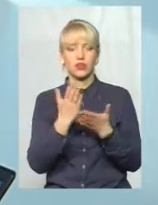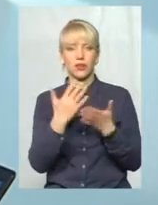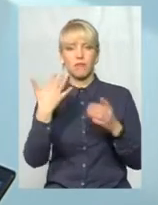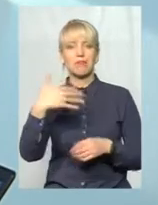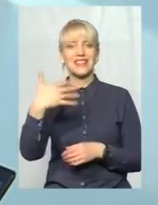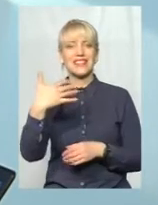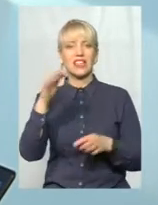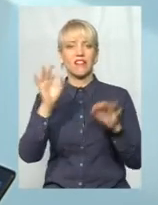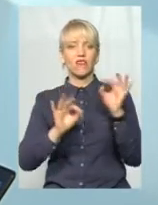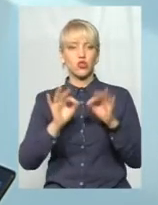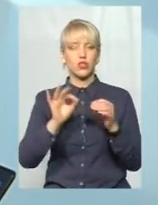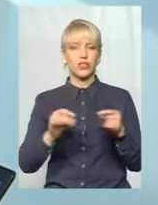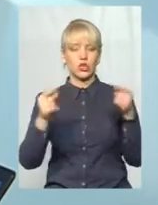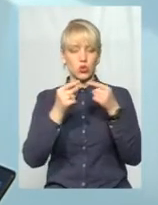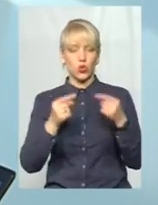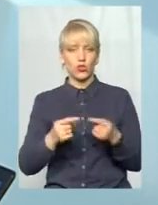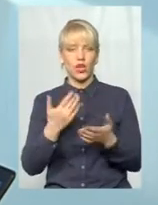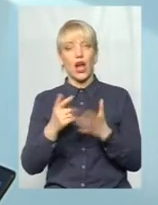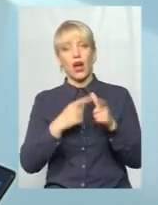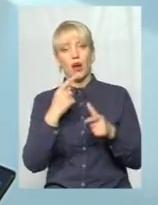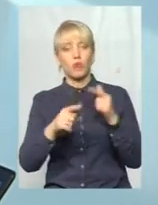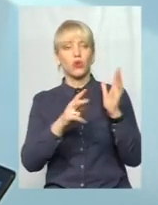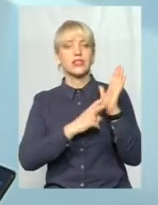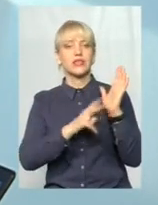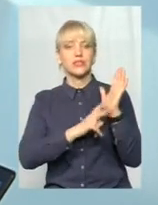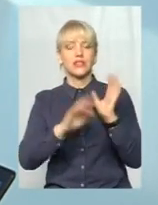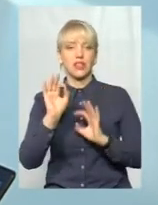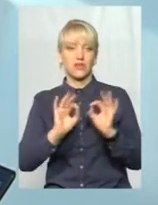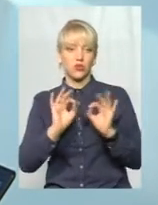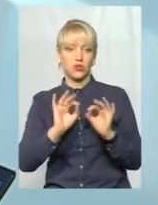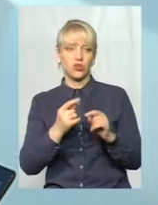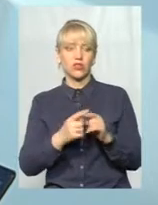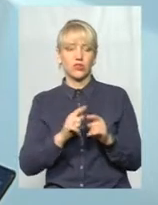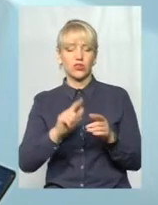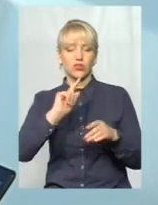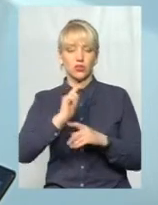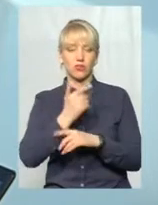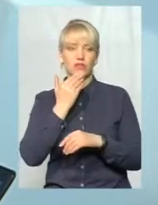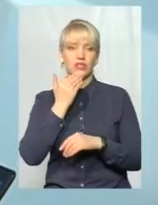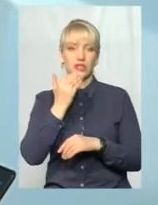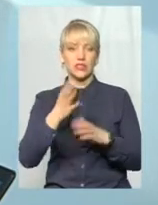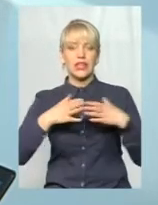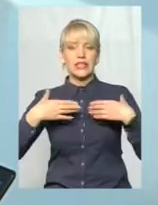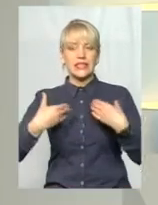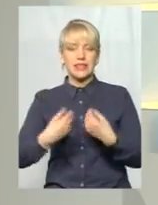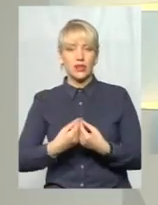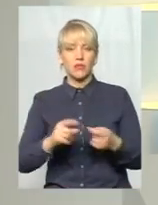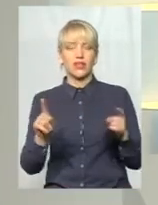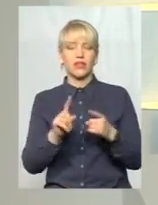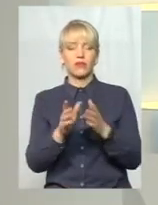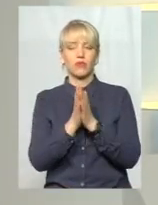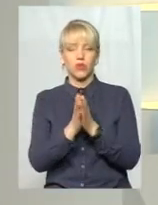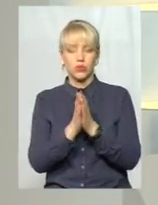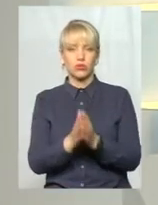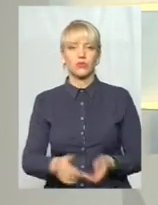50% сходження, чи там 70% сходження, вони знову ж таки звертаються до сім'ї, яка там є щось, і кажуть, просимо,